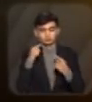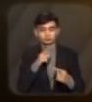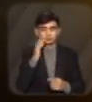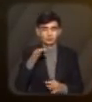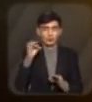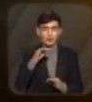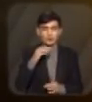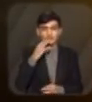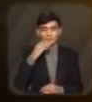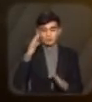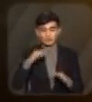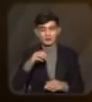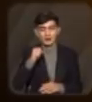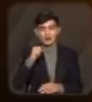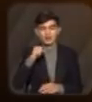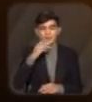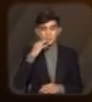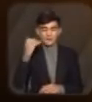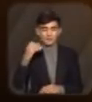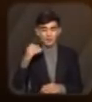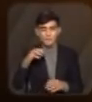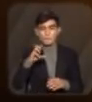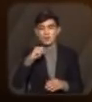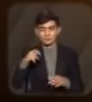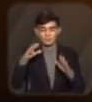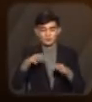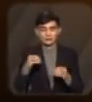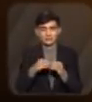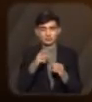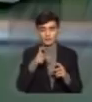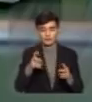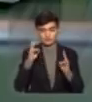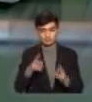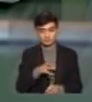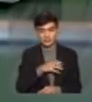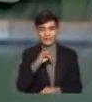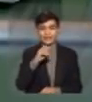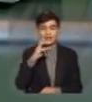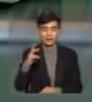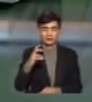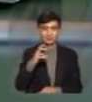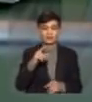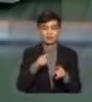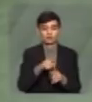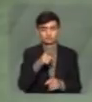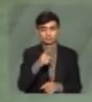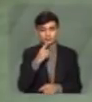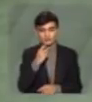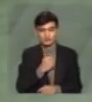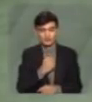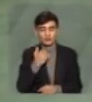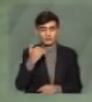Бағдат әуежай аймағына зымыранмен соққы жасап, 10 адам қаза болған еді. Олардың ішінде Иран Әл-Құдс Ислам революциясы күзет